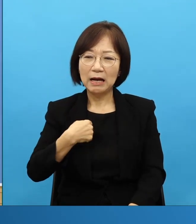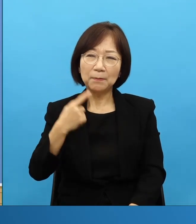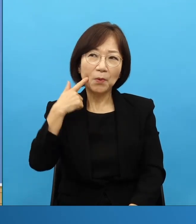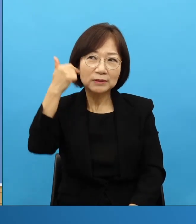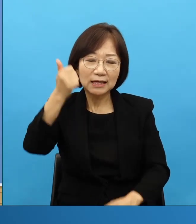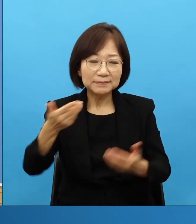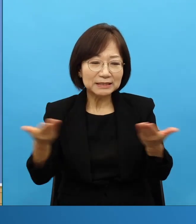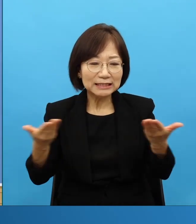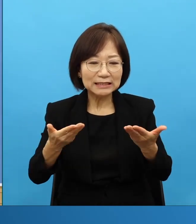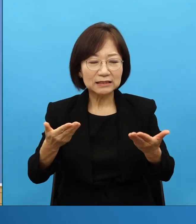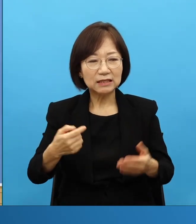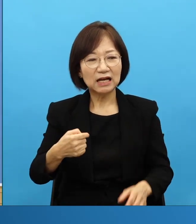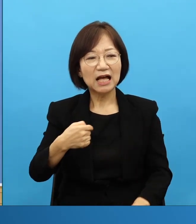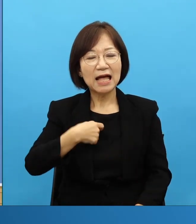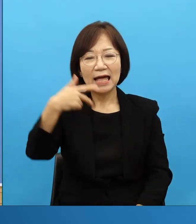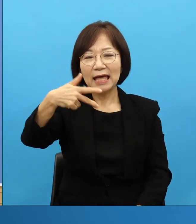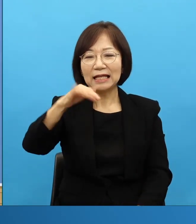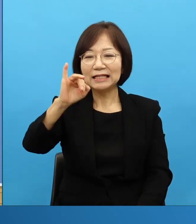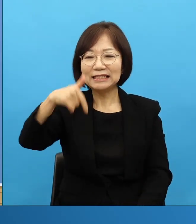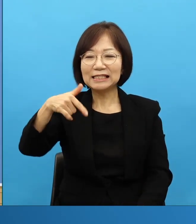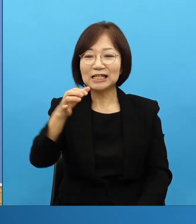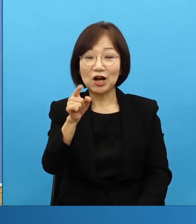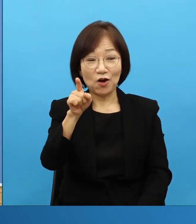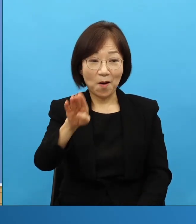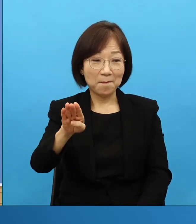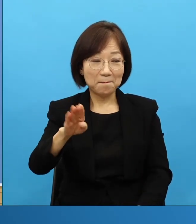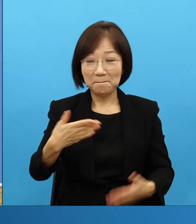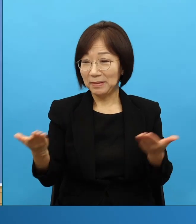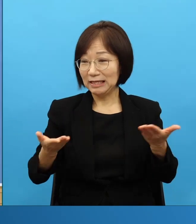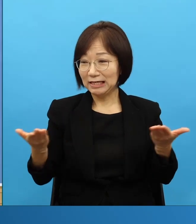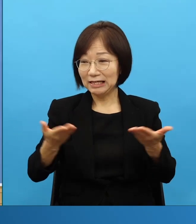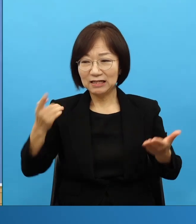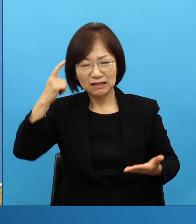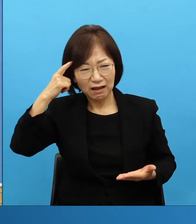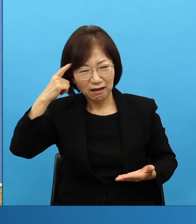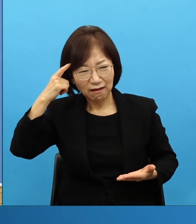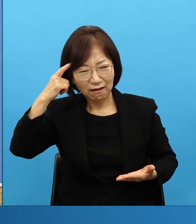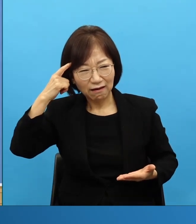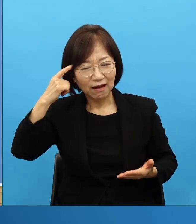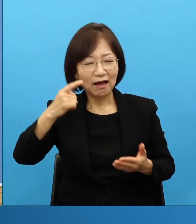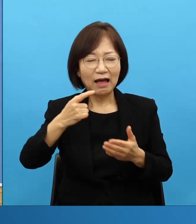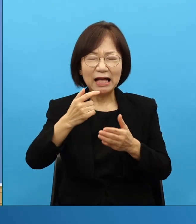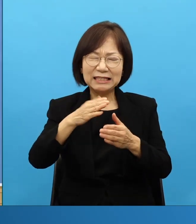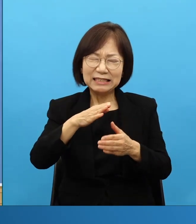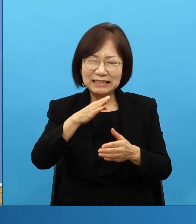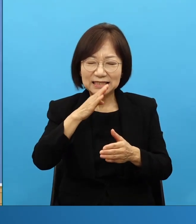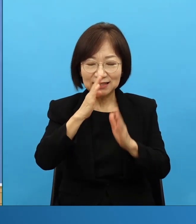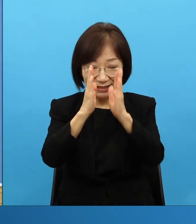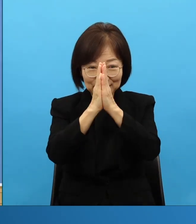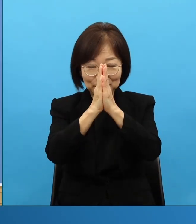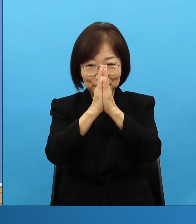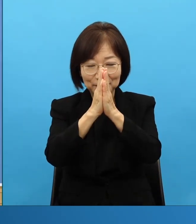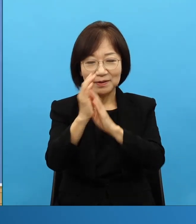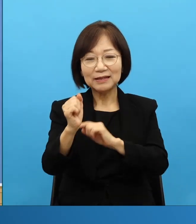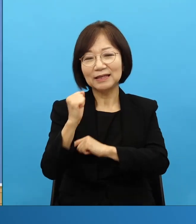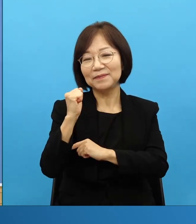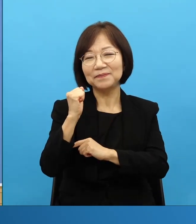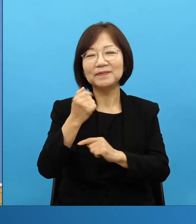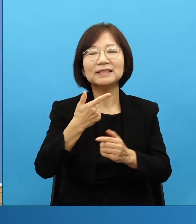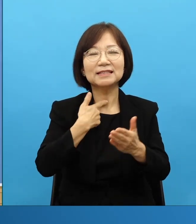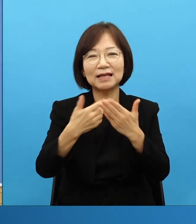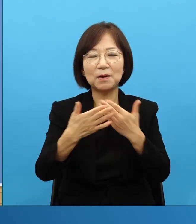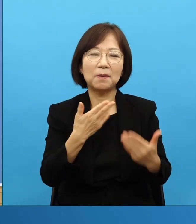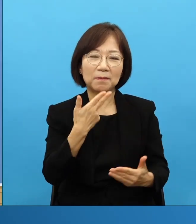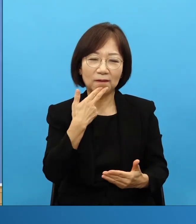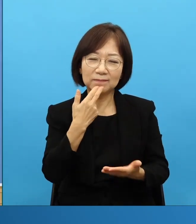is a 그 pastor. 티가 납니다. 직업이니까. And they live like that. We 그 see 실제로 이 that. 축복을 못 누리는 거죠. And they're not realistically able to enjoy this 많은 blessing. 성도님들